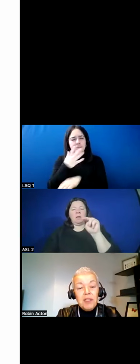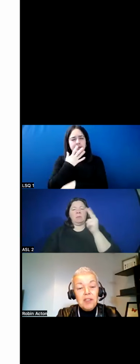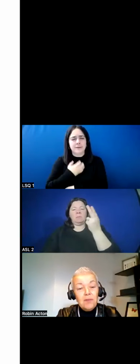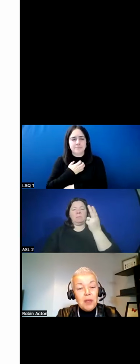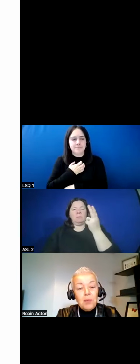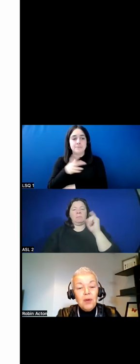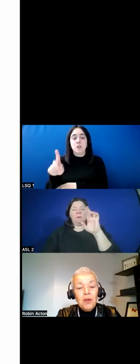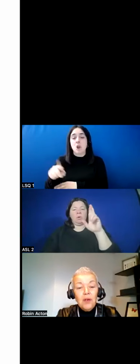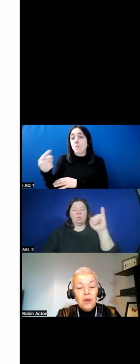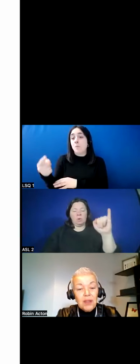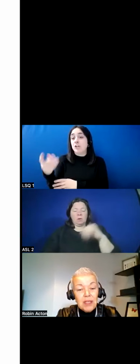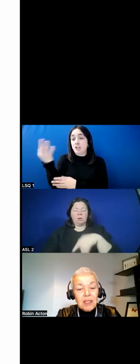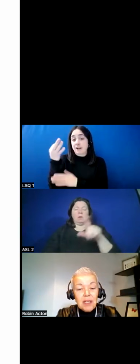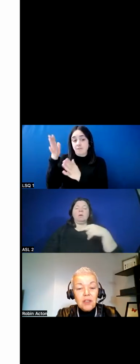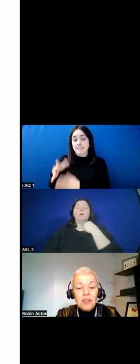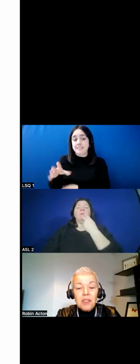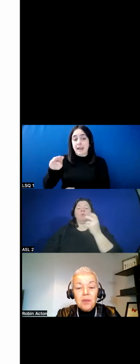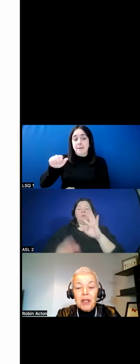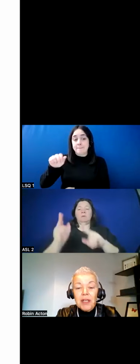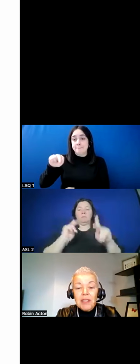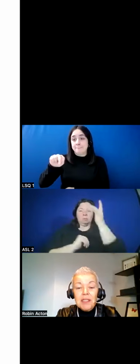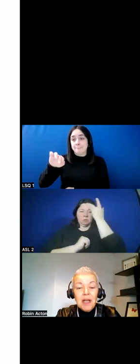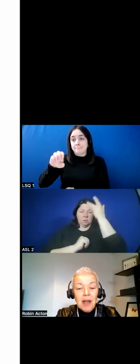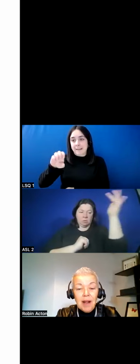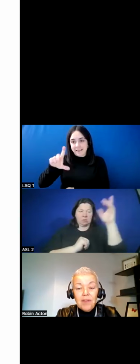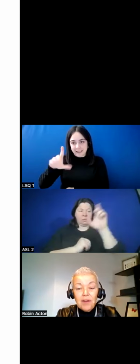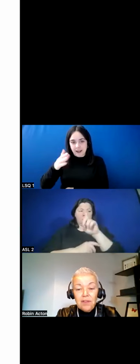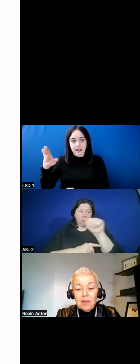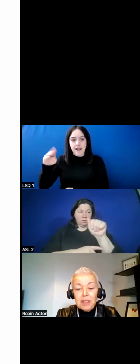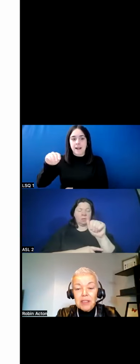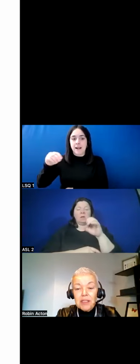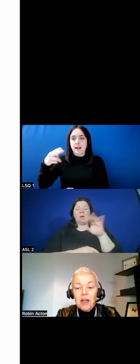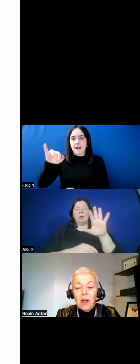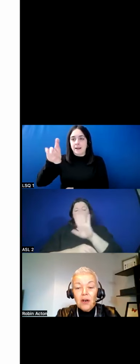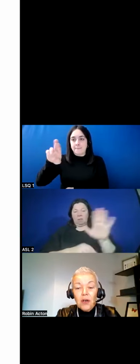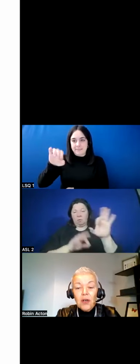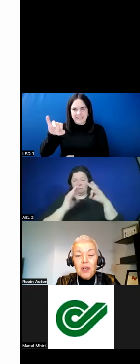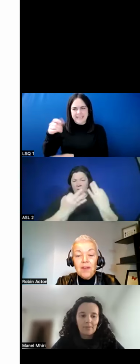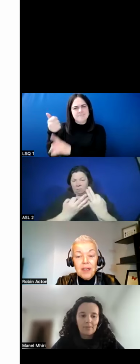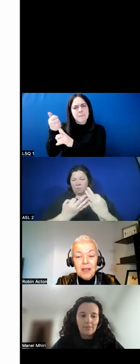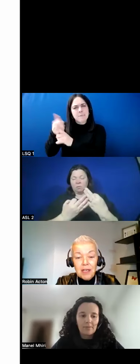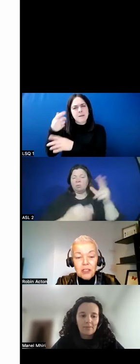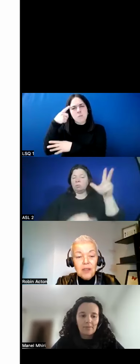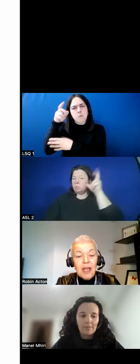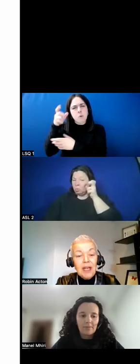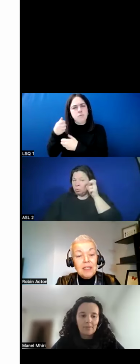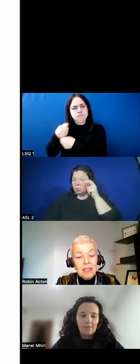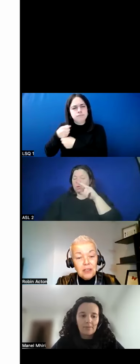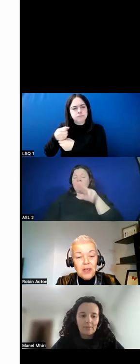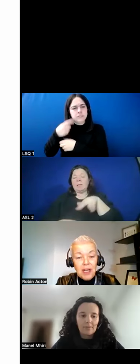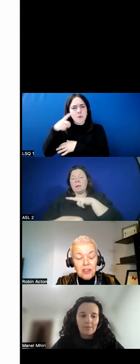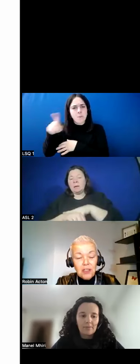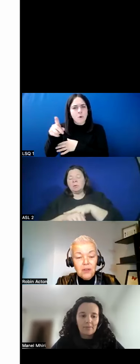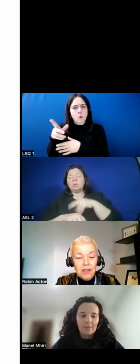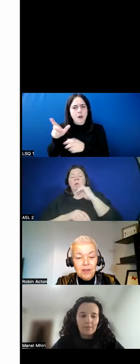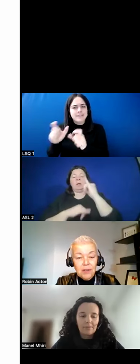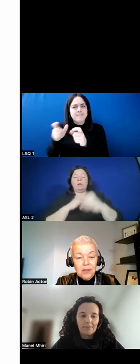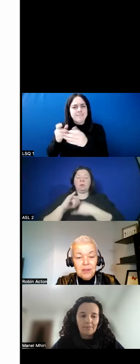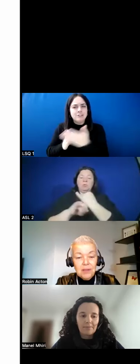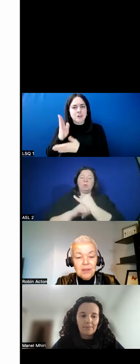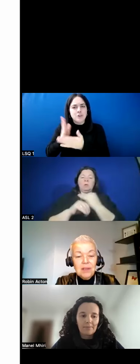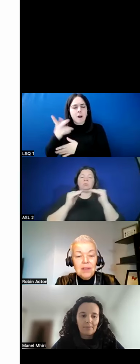Le travail de Manel est de s'assurer que les voix des personnes ayant une déficience mentale et intellectuelle et de leur famille soient